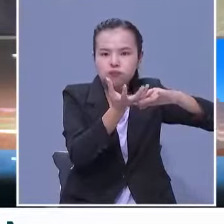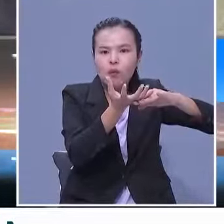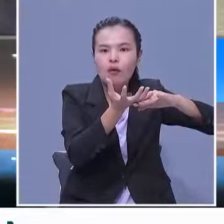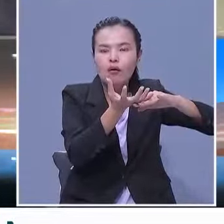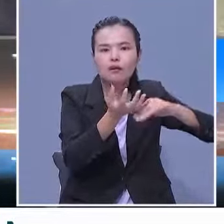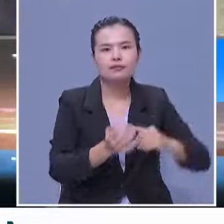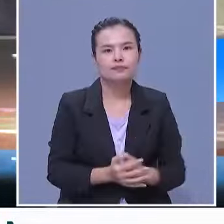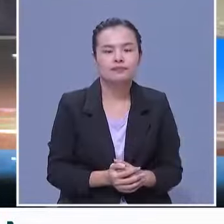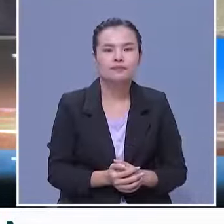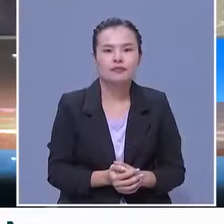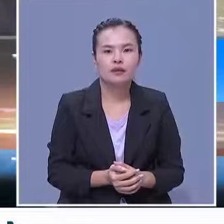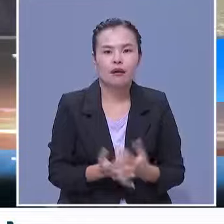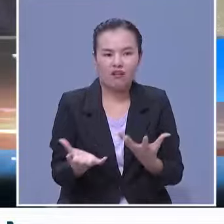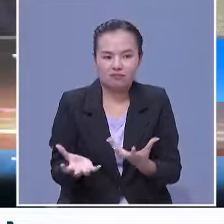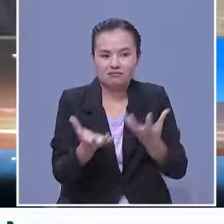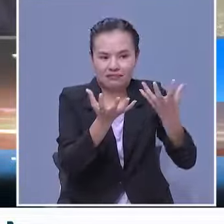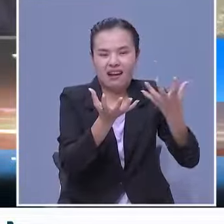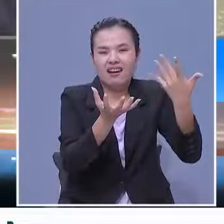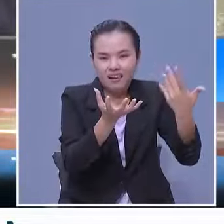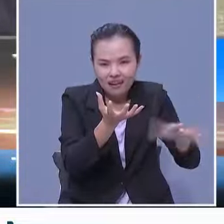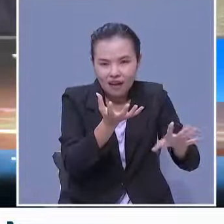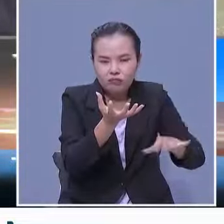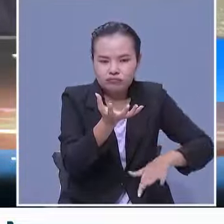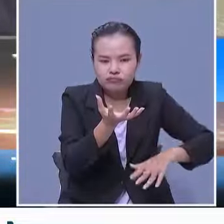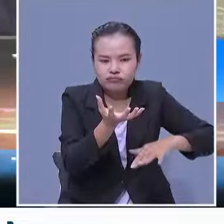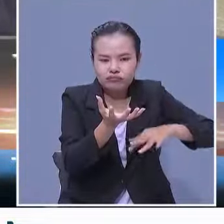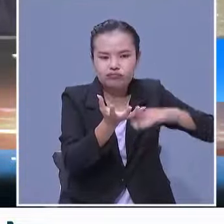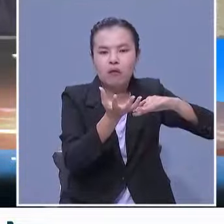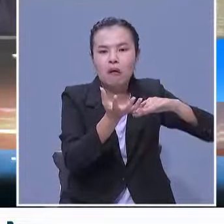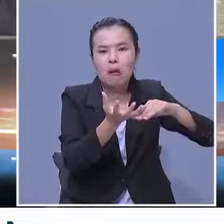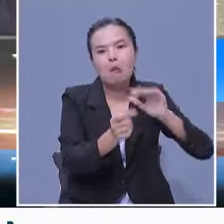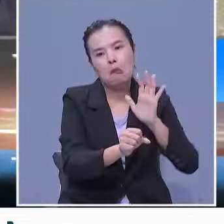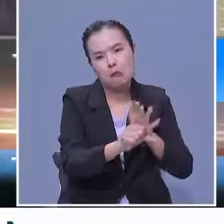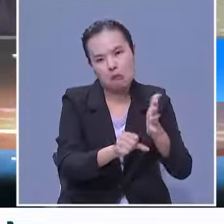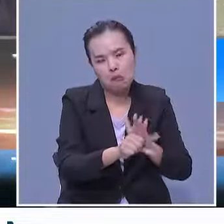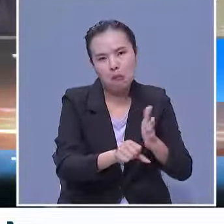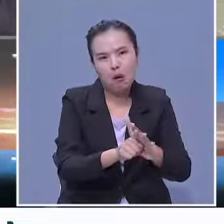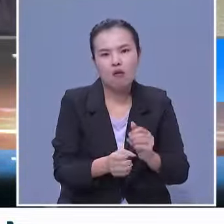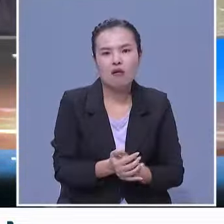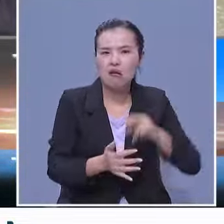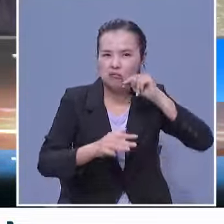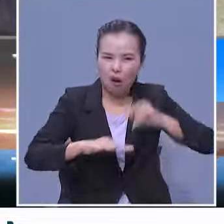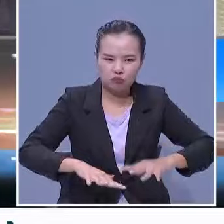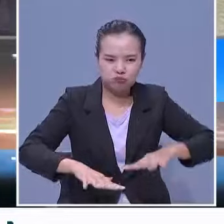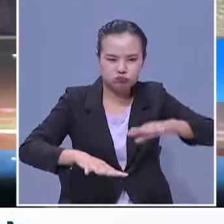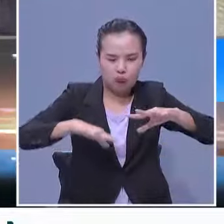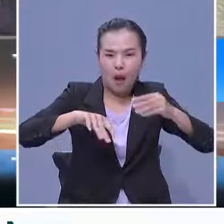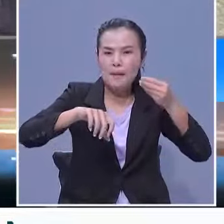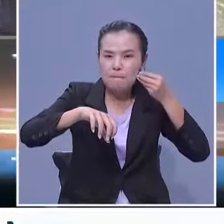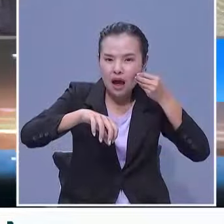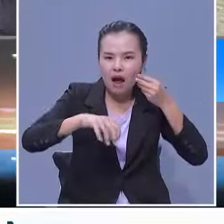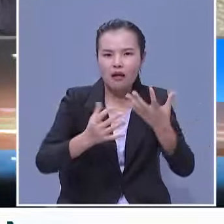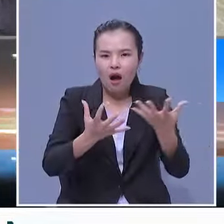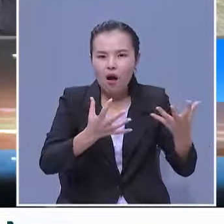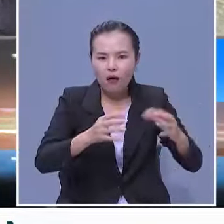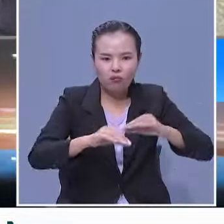ขนาดนี้เพราะฉะนั้นของที่เก็บขึ้นที่สูงไว้เนี่ยก็สูงไม่พอกับระดับน้ำค่ะระดับน้ำที่เข้ามาท่วมในบ้านเนี่ยสูงกว่าข้าวของ